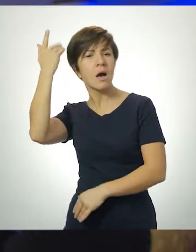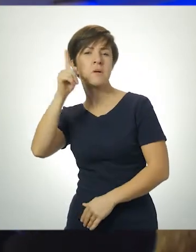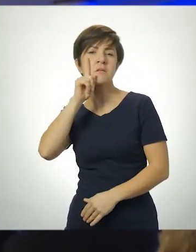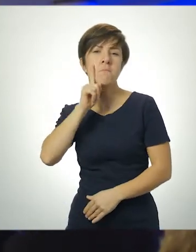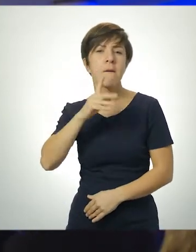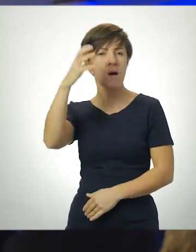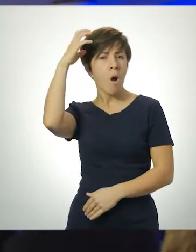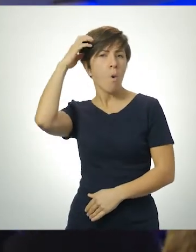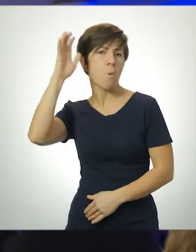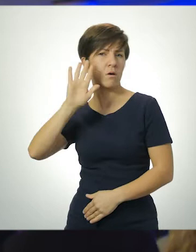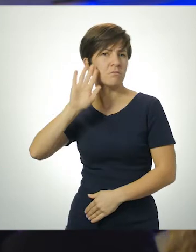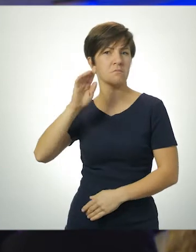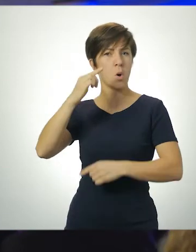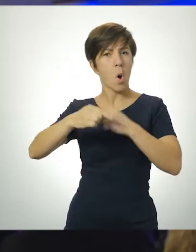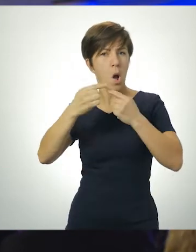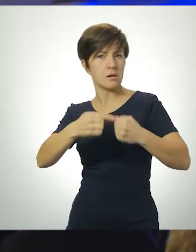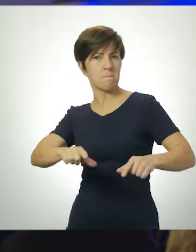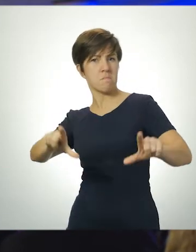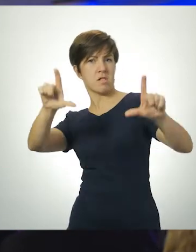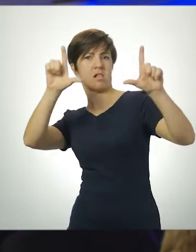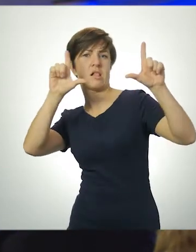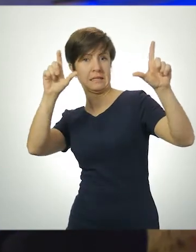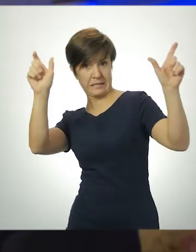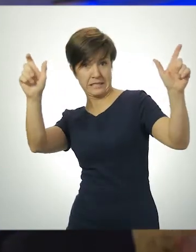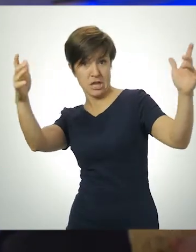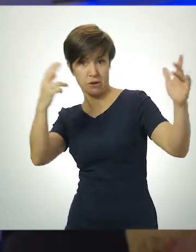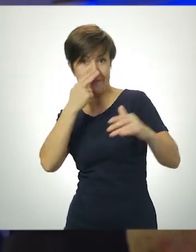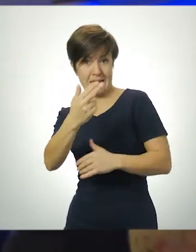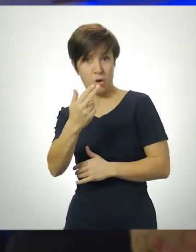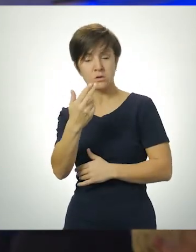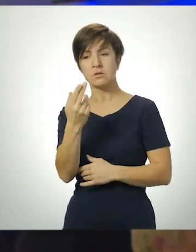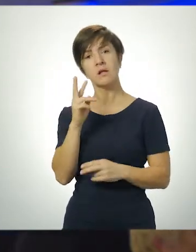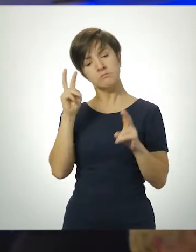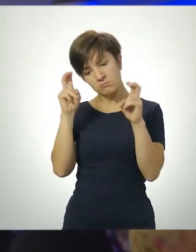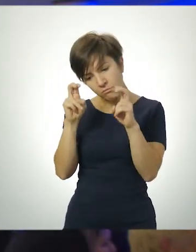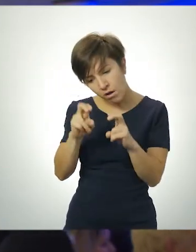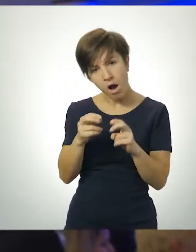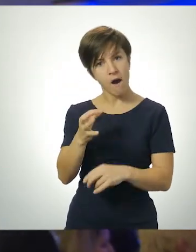was meine Mutter und meine Großmutter für Rollen gehabt haben. Und das hat zu einer